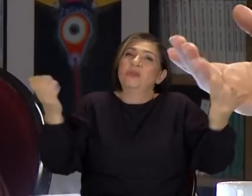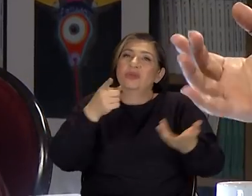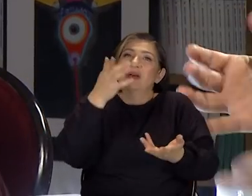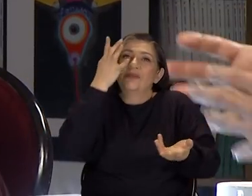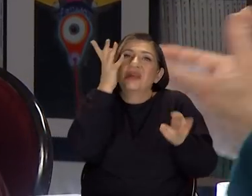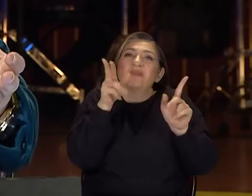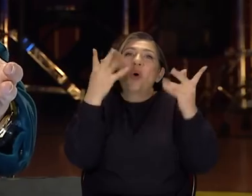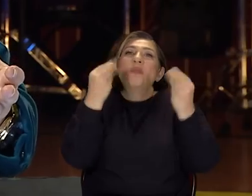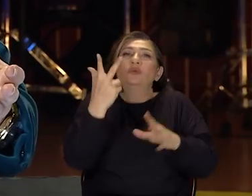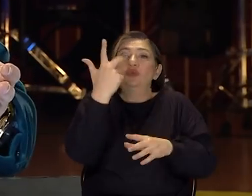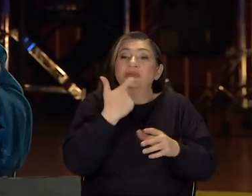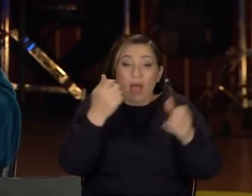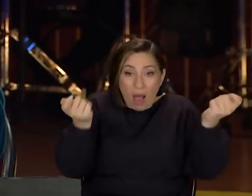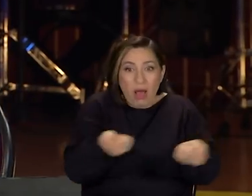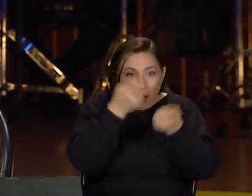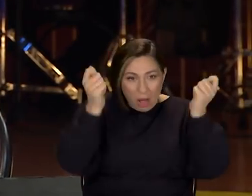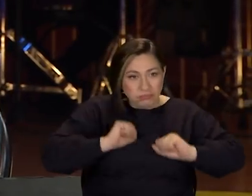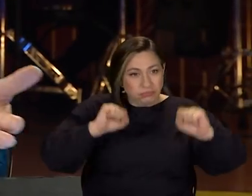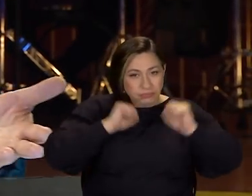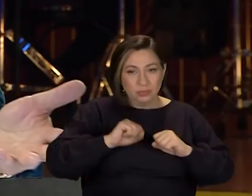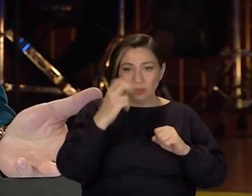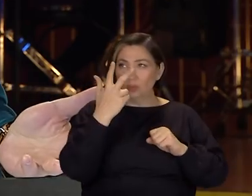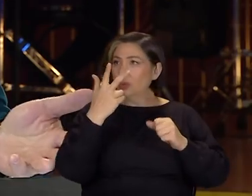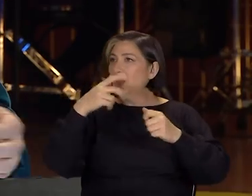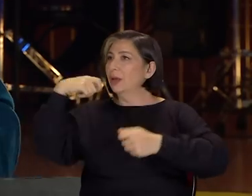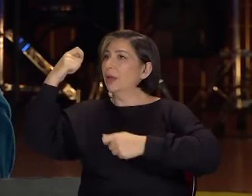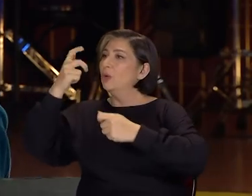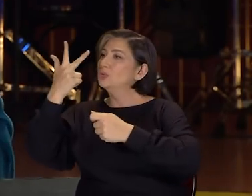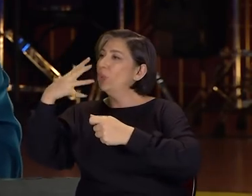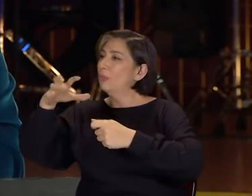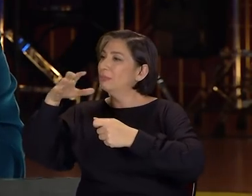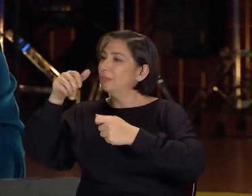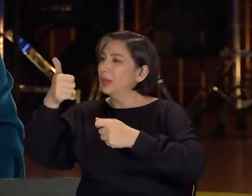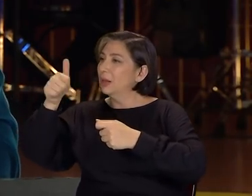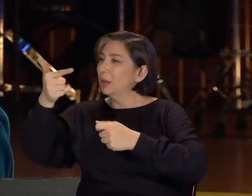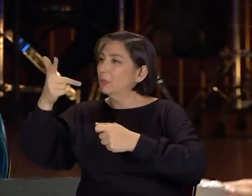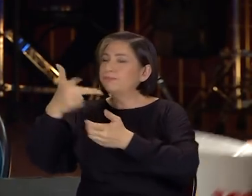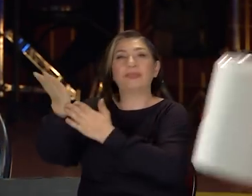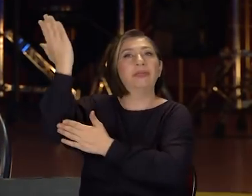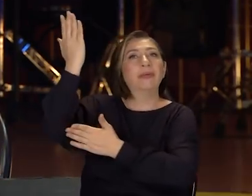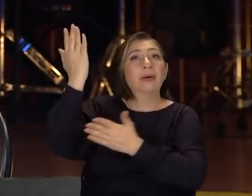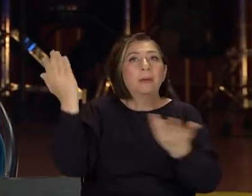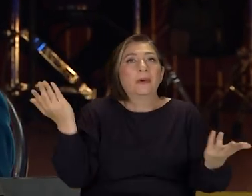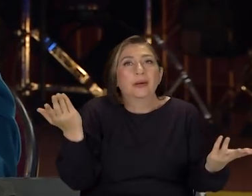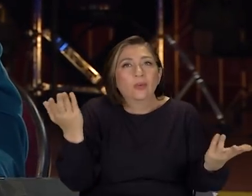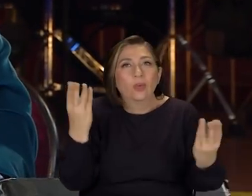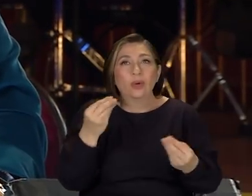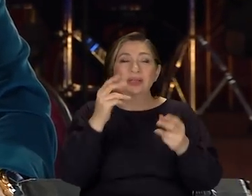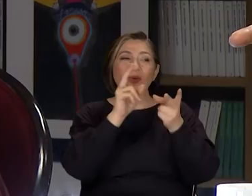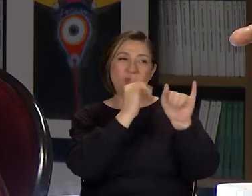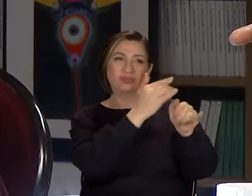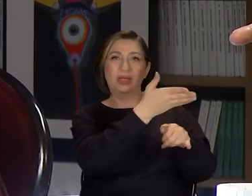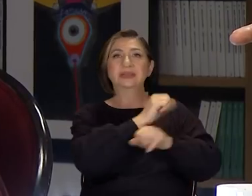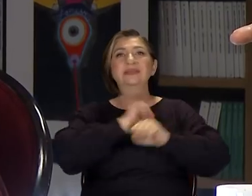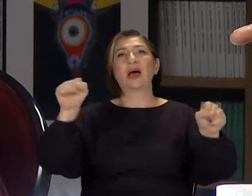kadar salaklık olur mu? 3 sene bir dizi üzerine çalışıyorlar. 3 bölüm sonra kalkıyor. Salaklığa bak yani. Ama kime oluyor olan? Oyunculara